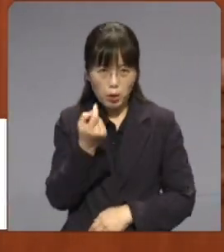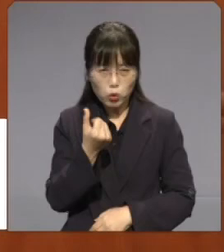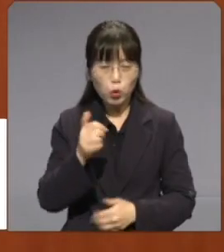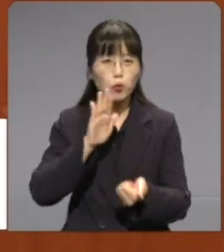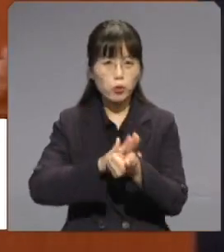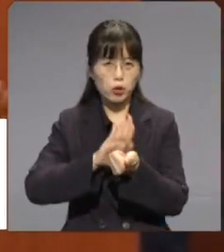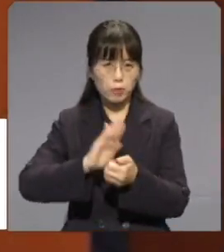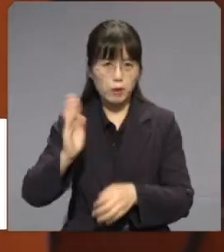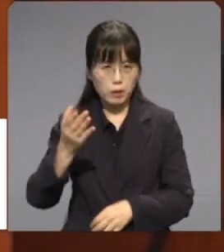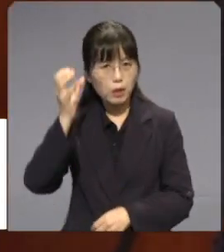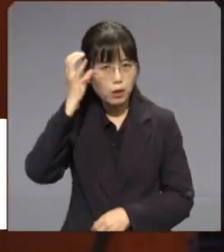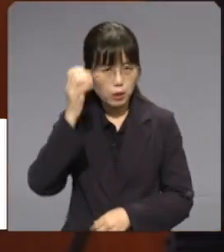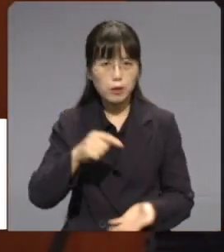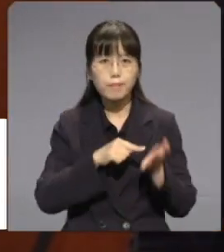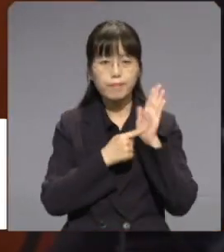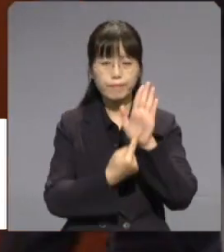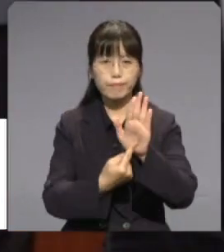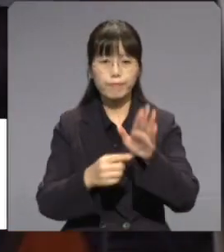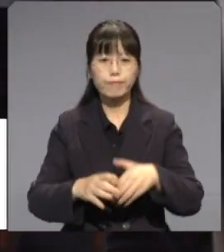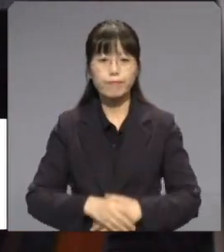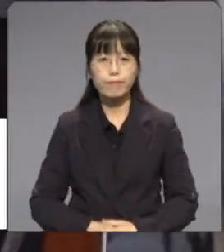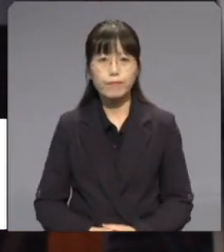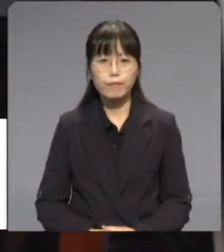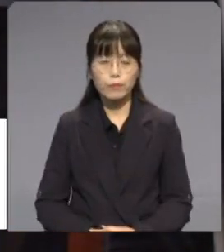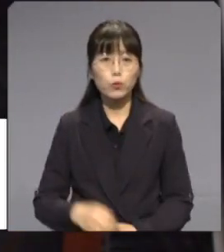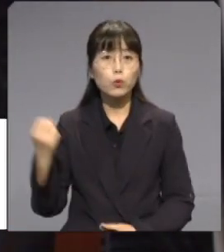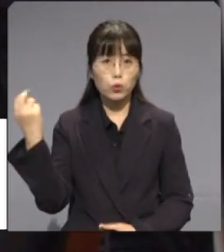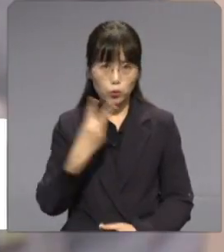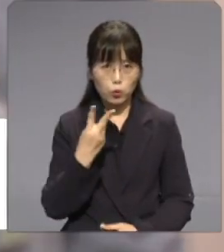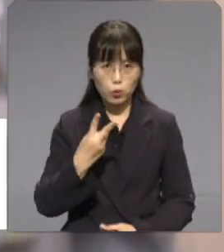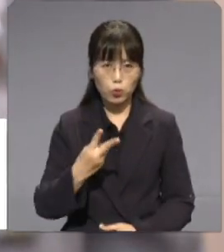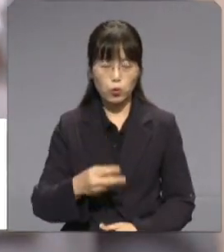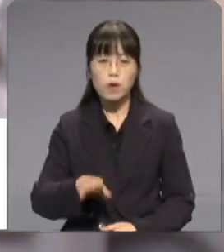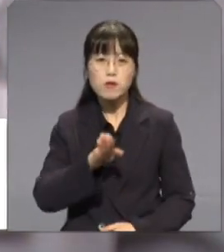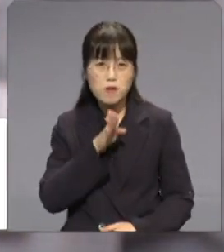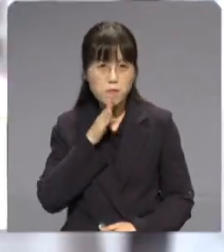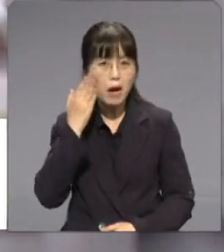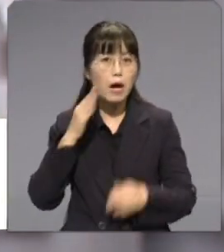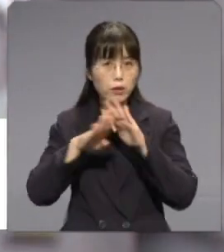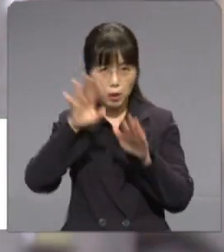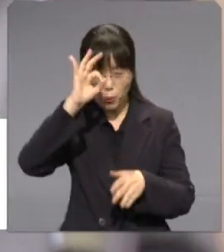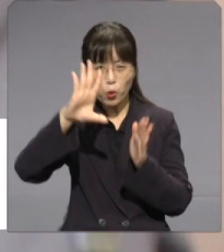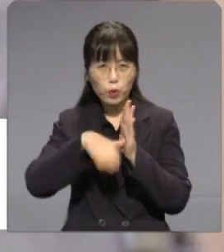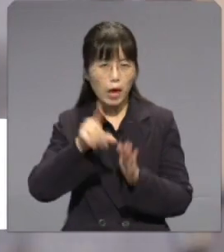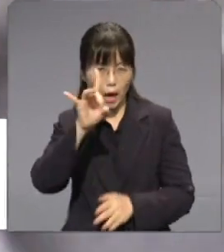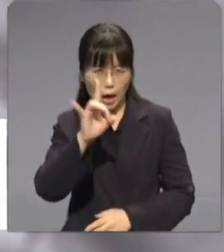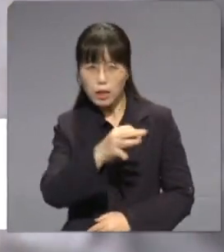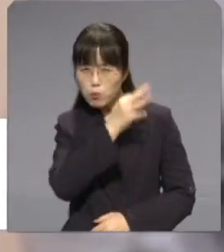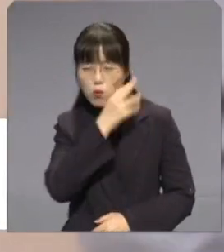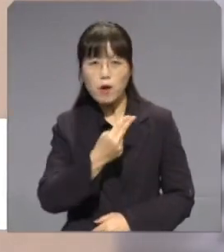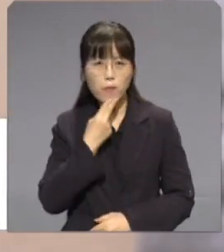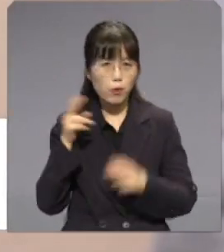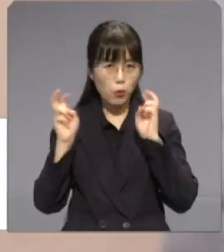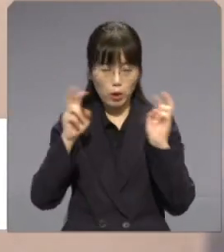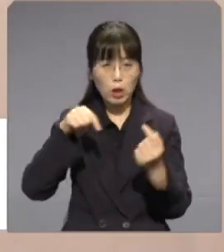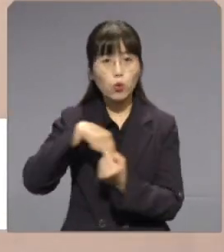조금이라도 도움이 되길 기대한다고 밝혔습니다. 그러면서 정말 하늘을 우러러 한 점 부끄럼 없이